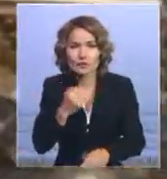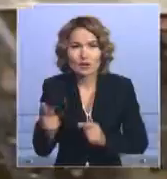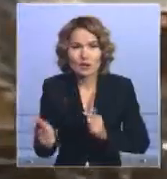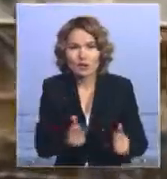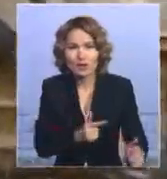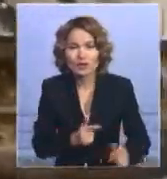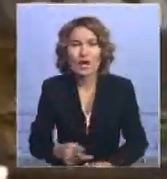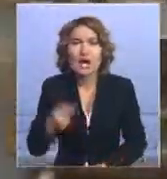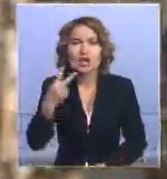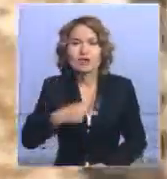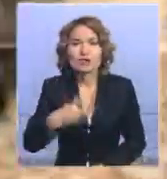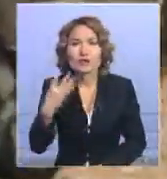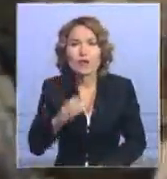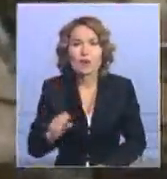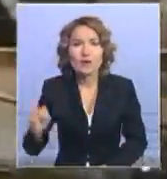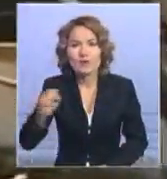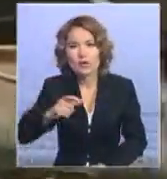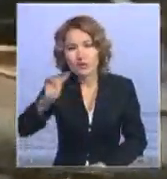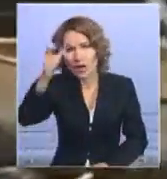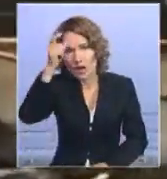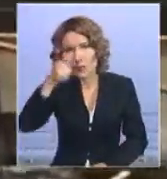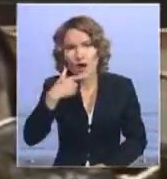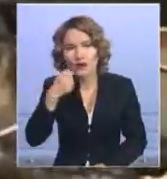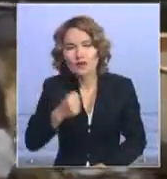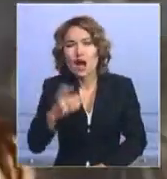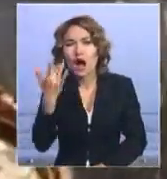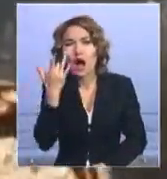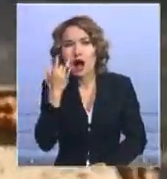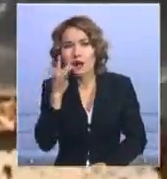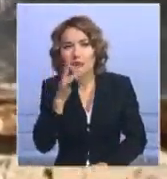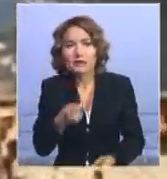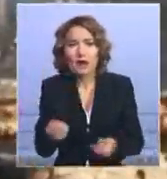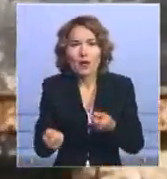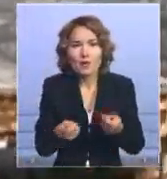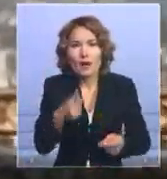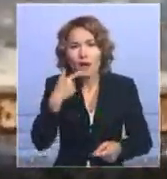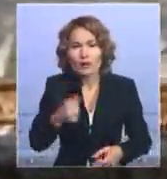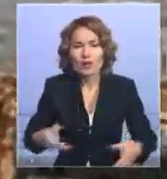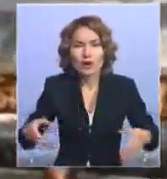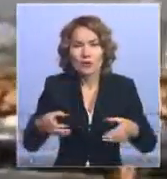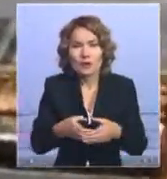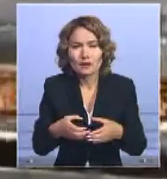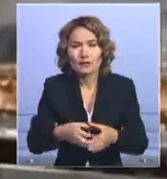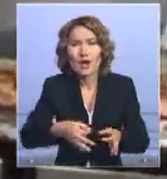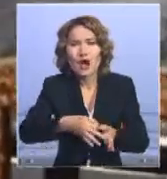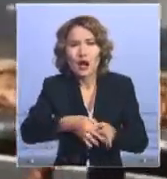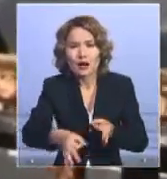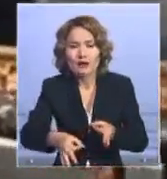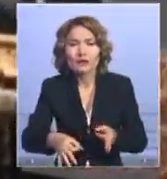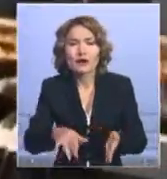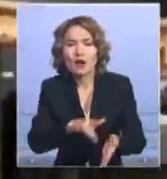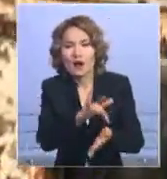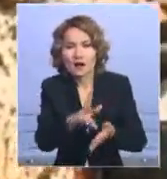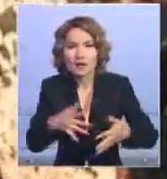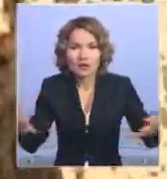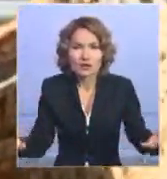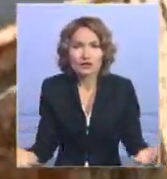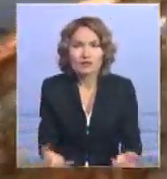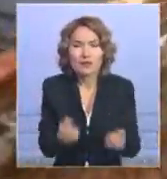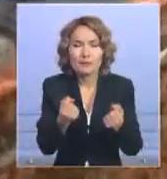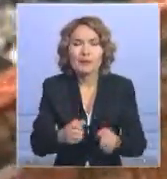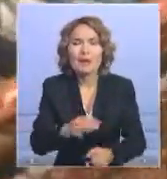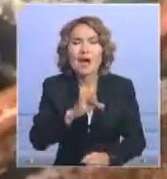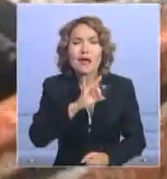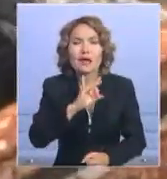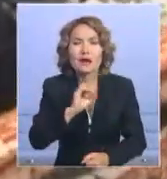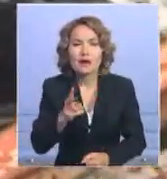Бұған дейін 24 тамызда Түркия жауынгерлері мен Ақш басқаратын коалиция Джераблус қаласын азат ету үшін Ирак пен